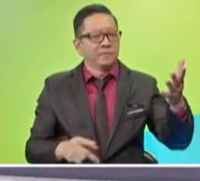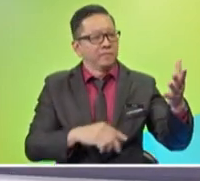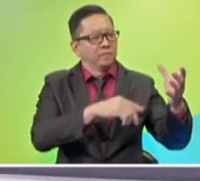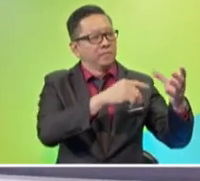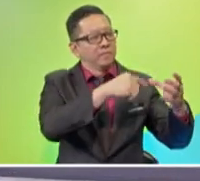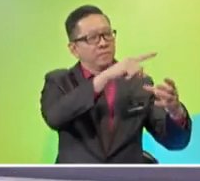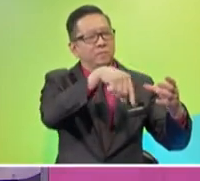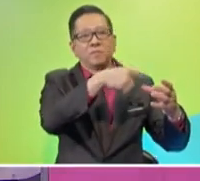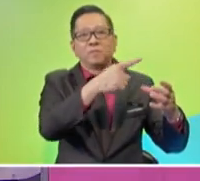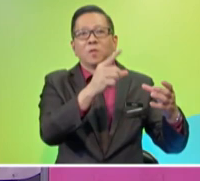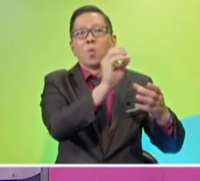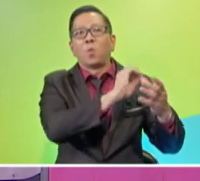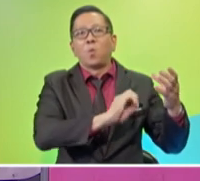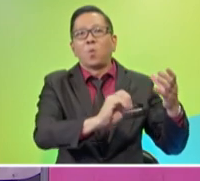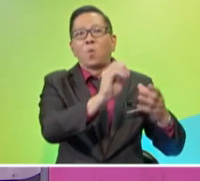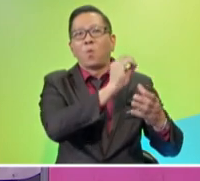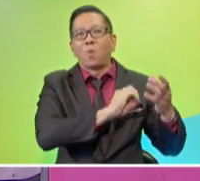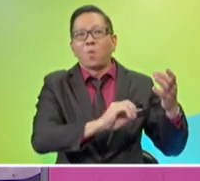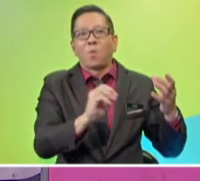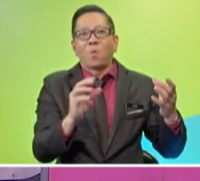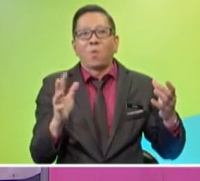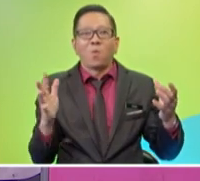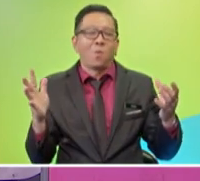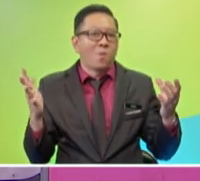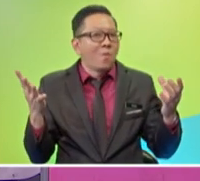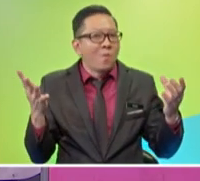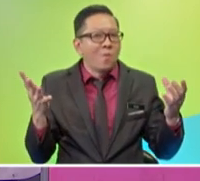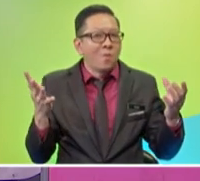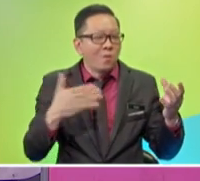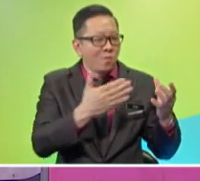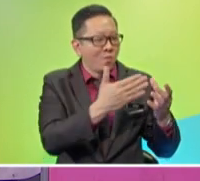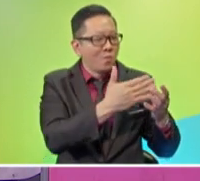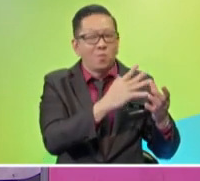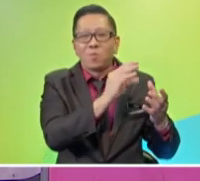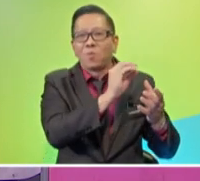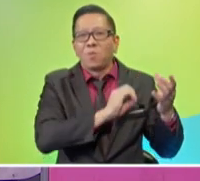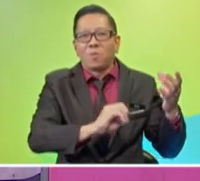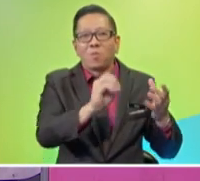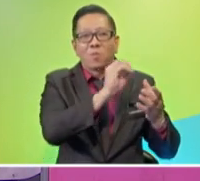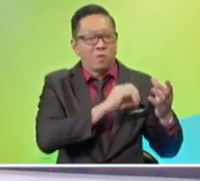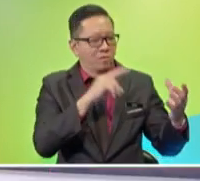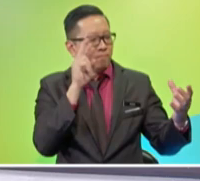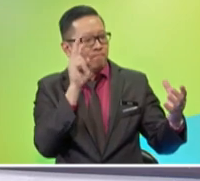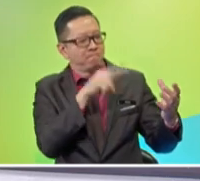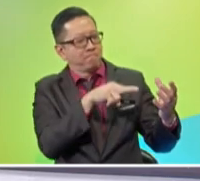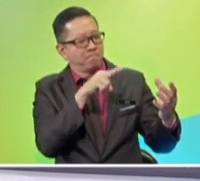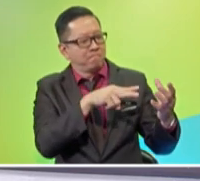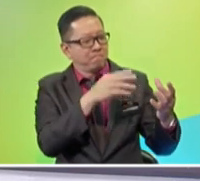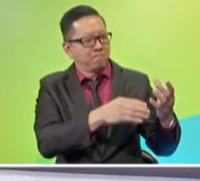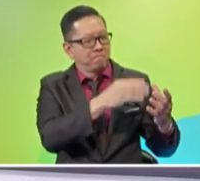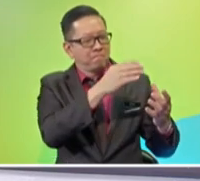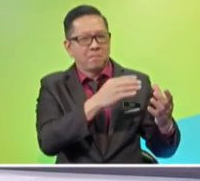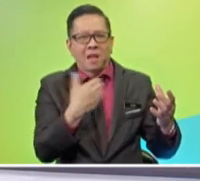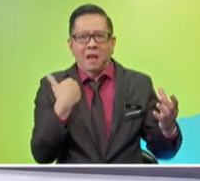ke dalam kolam. Jadi di dalam balang tu ada tak ikan lagi, Mira? Kalau tengok daripada balang ni, kawan-kawan